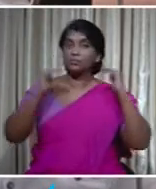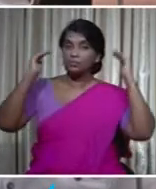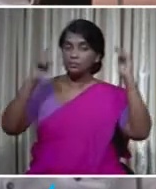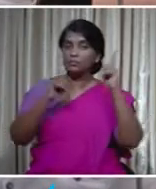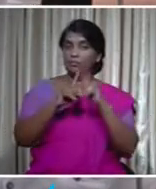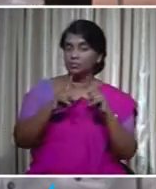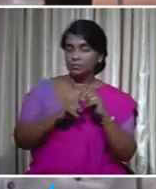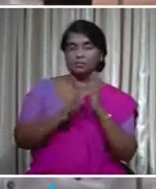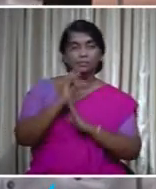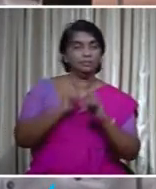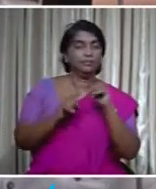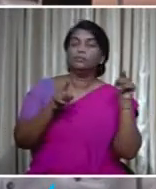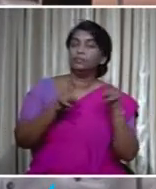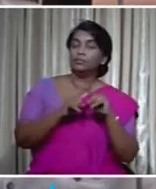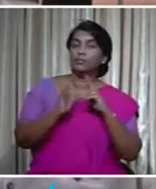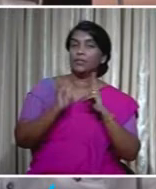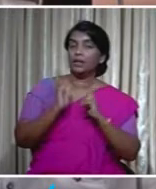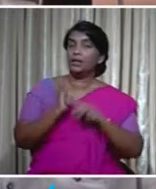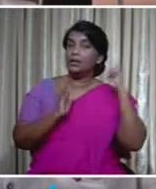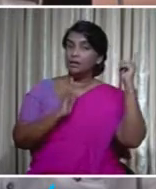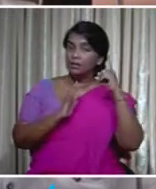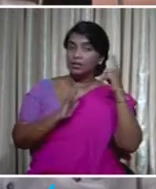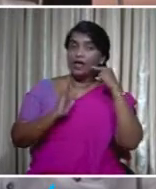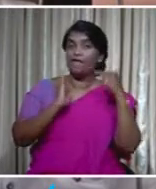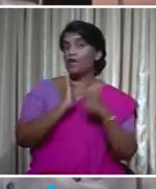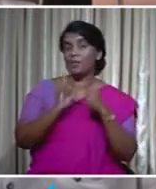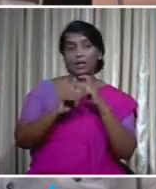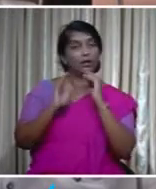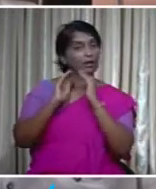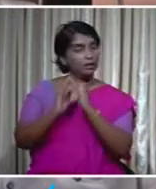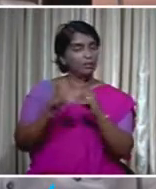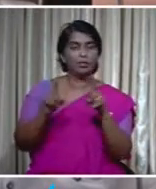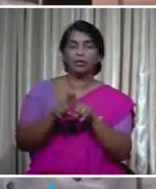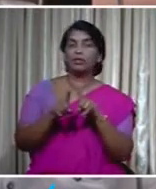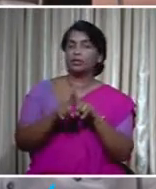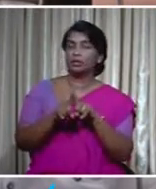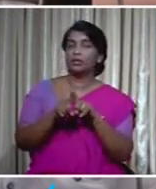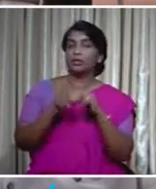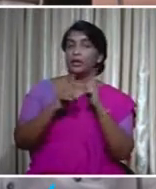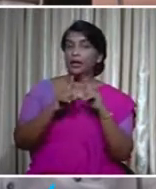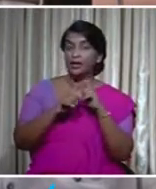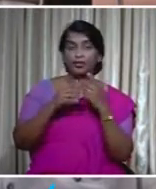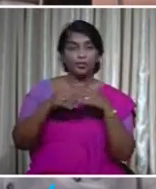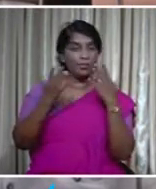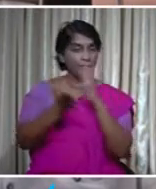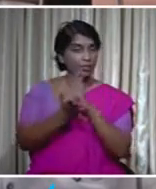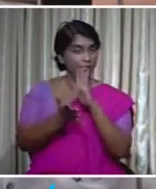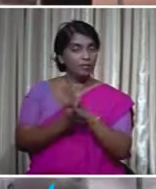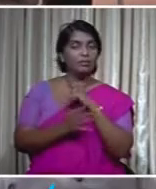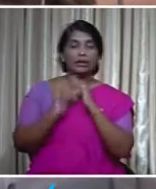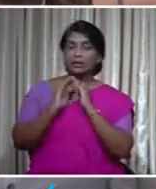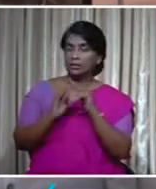கல்வி நிர்வாகம், பரீட்சை திணைக்களம், கல்வி வெளியீட்டு திணைக்களம் ஆகியவற்றிலே தமிழ் மொழி மூலமான செயற்பாடுகள்